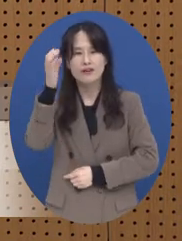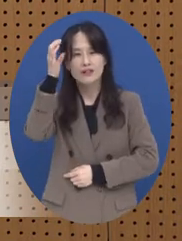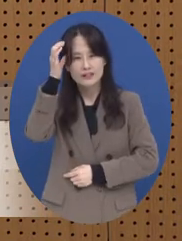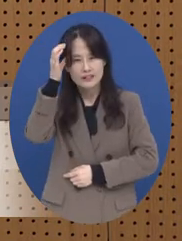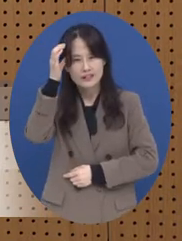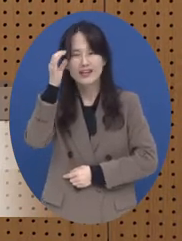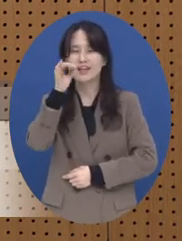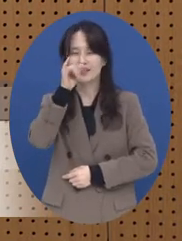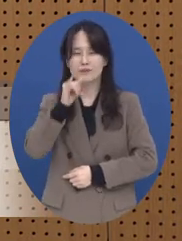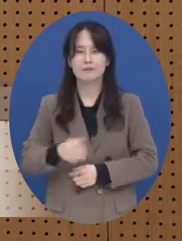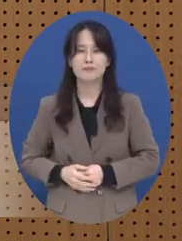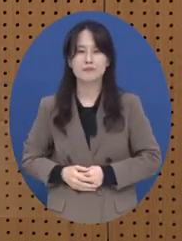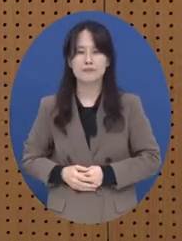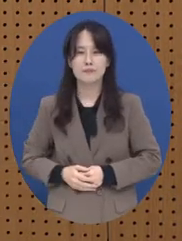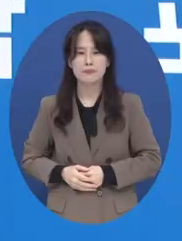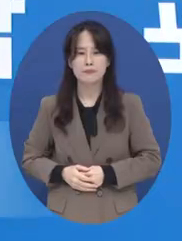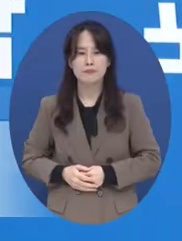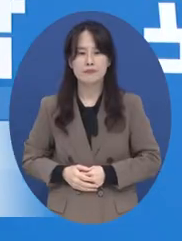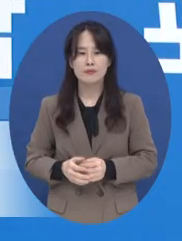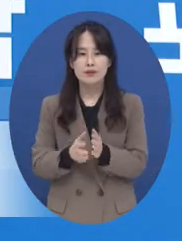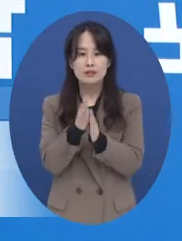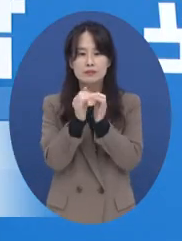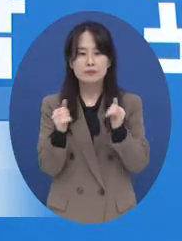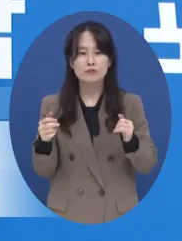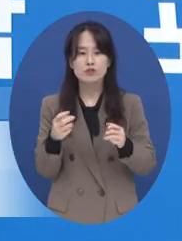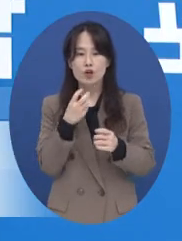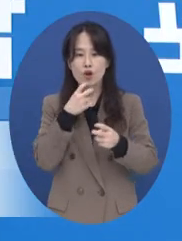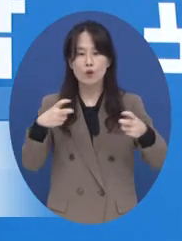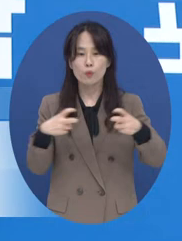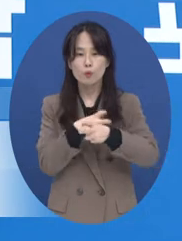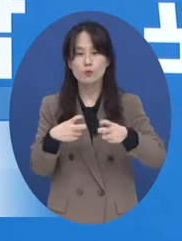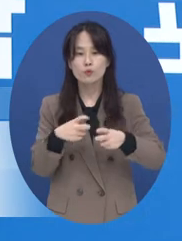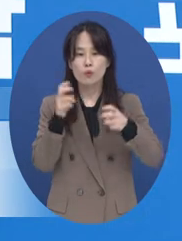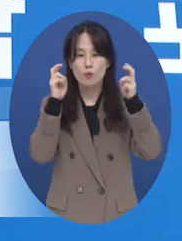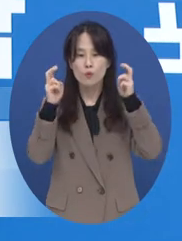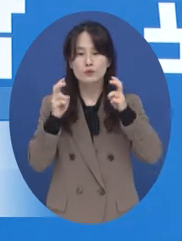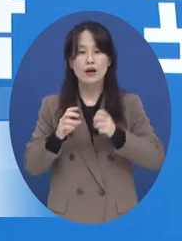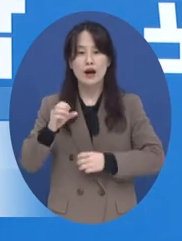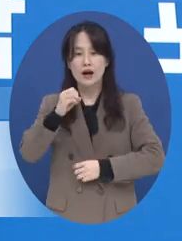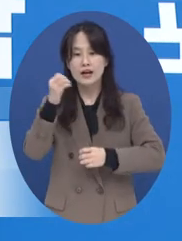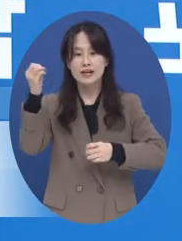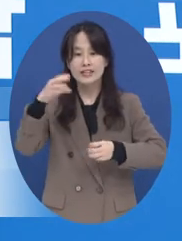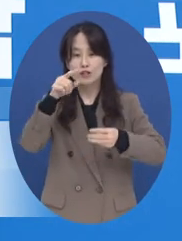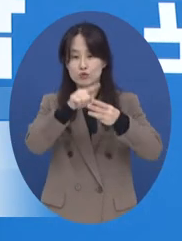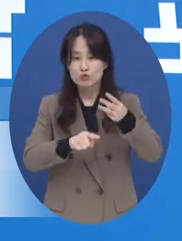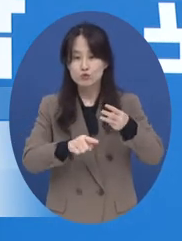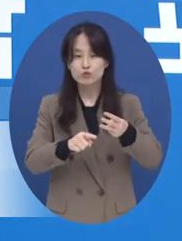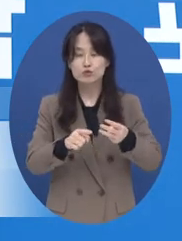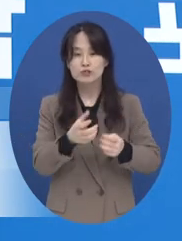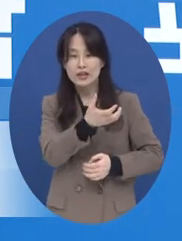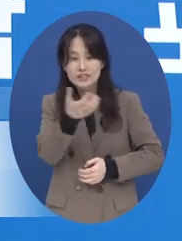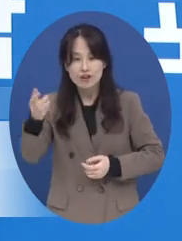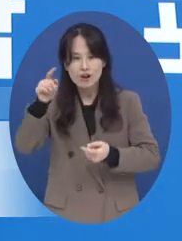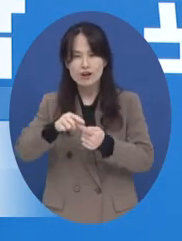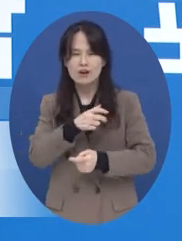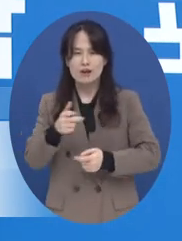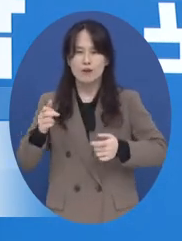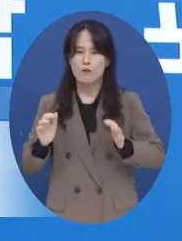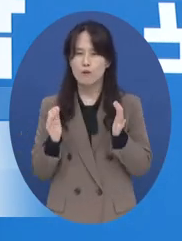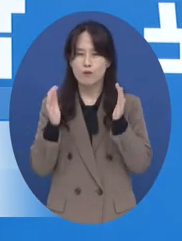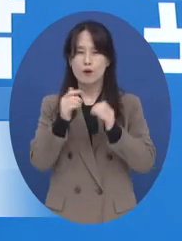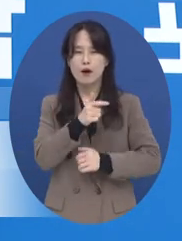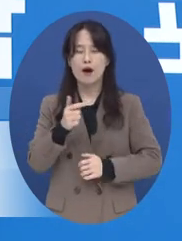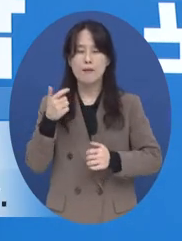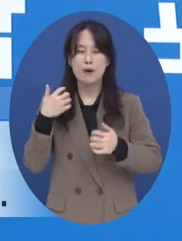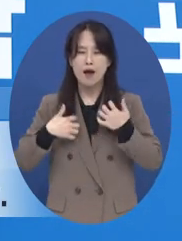될 것이라고 기대하고 있습니다. 예, 시민분들은 경기교통공사 양주시 유치에 대해서는 크게 환영을 하고 매우 기쁘다는 말씀을